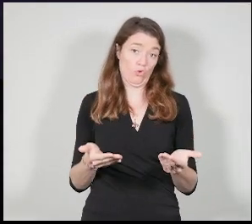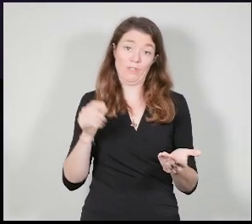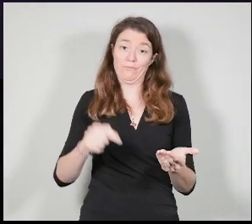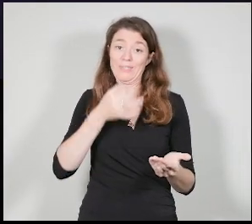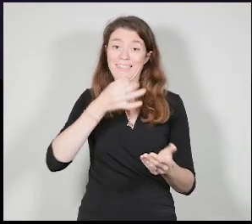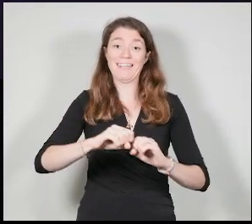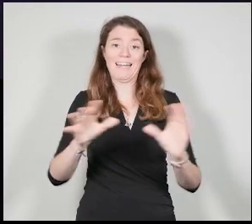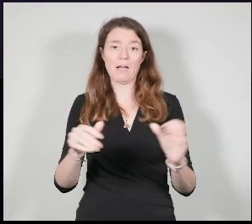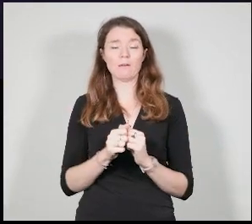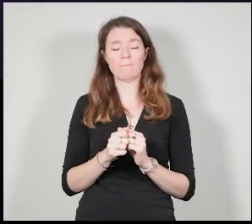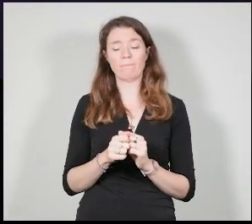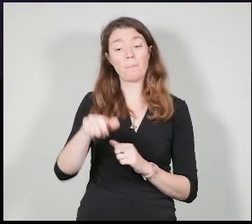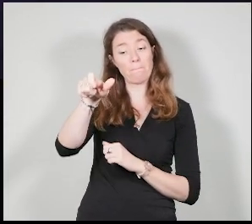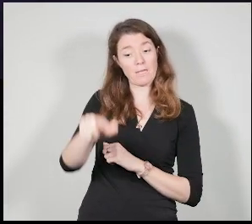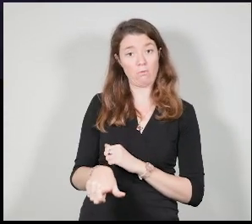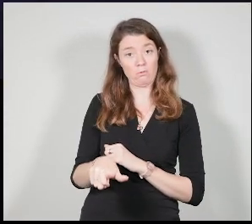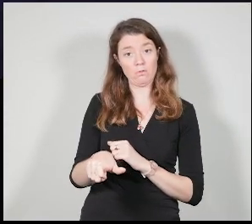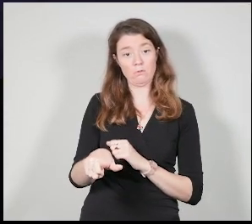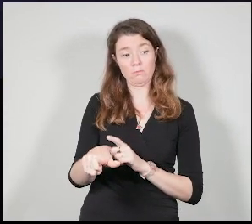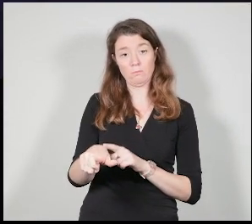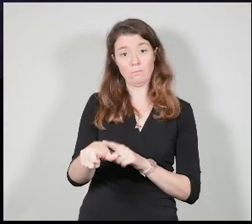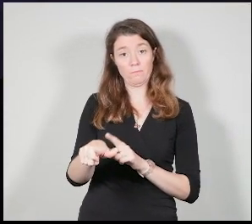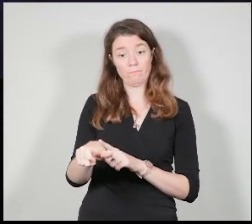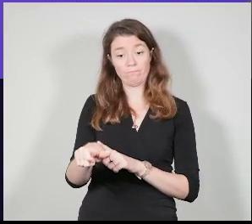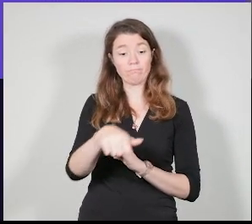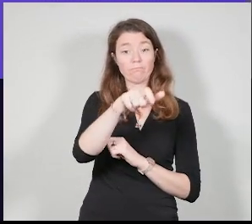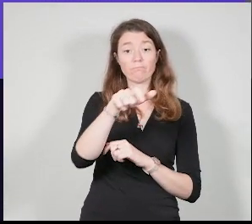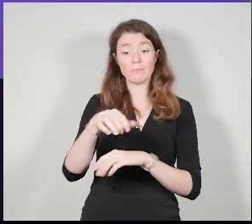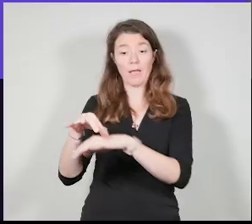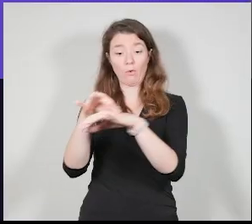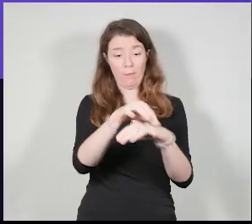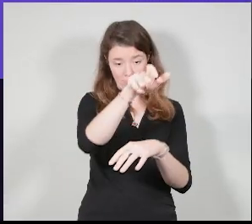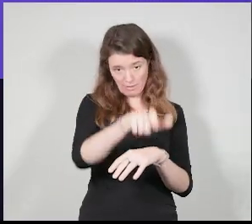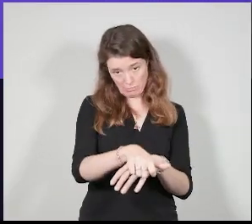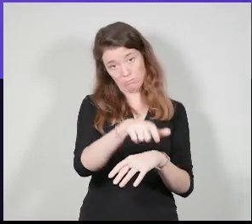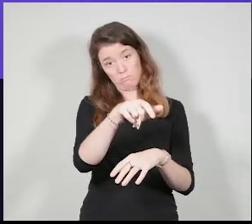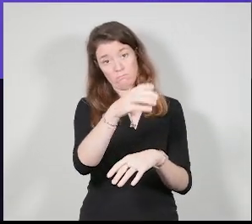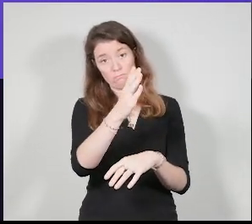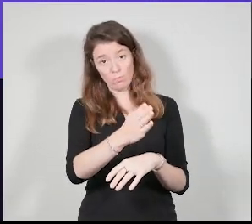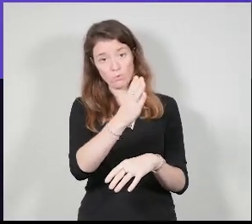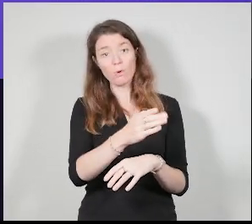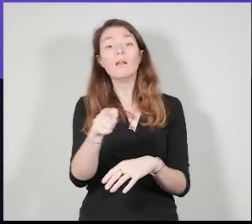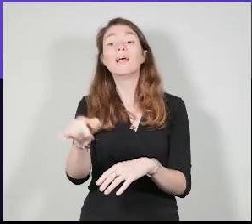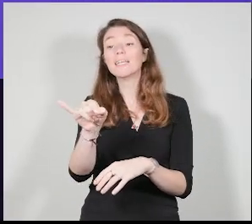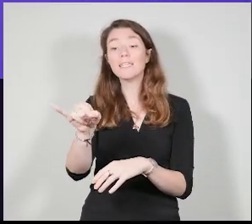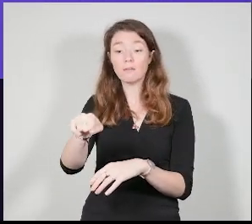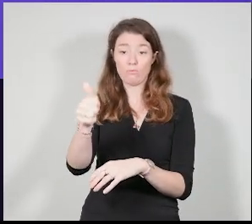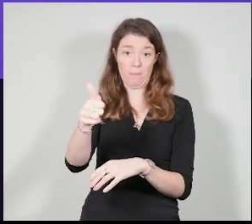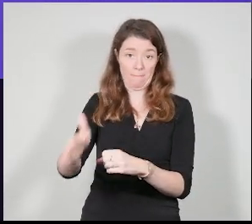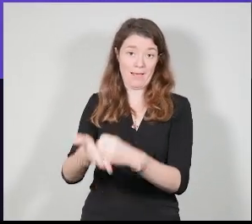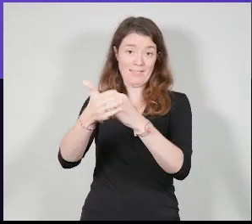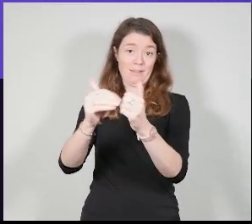fait que la personne qui est auprès du bénéficiaire, qui le connaît, qui suit sa vie, c'est l'aide à domicile.